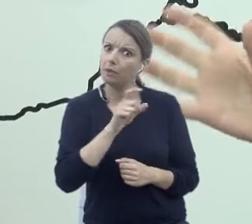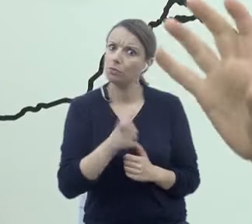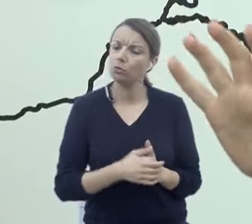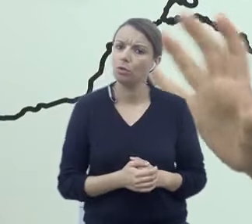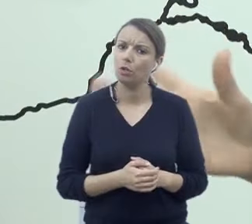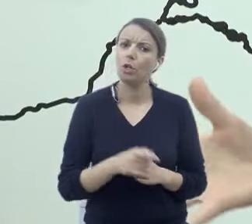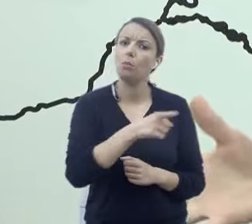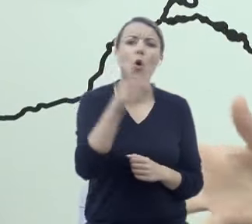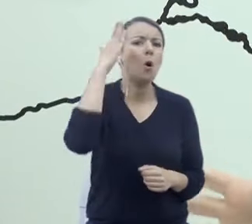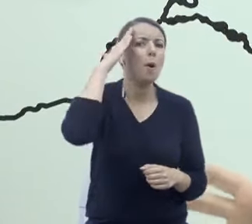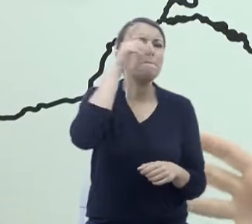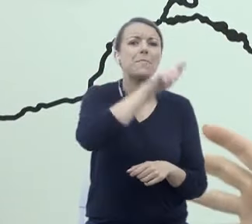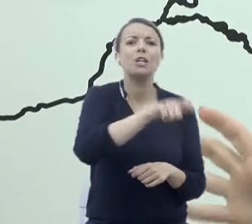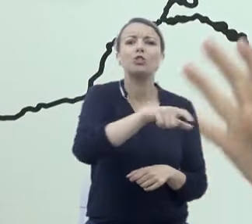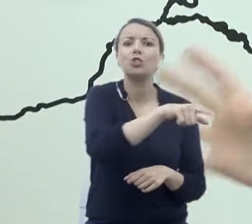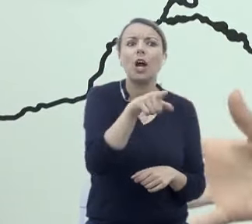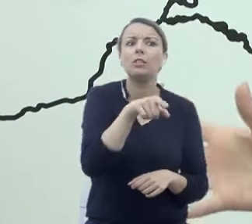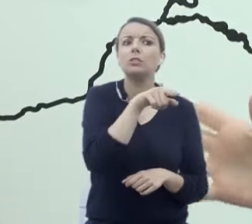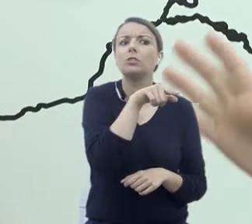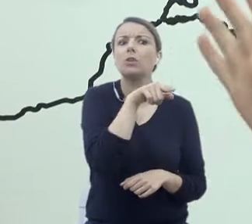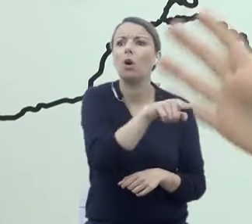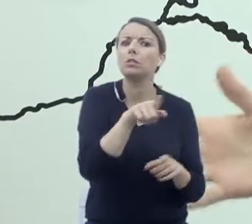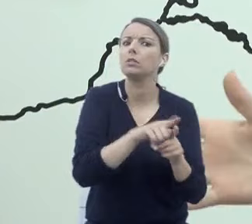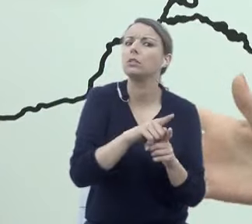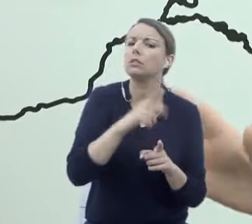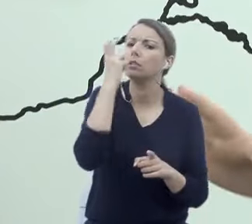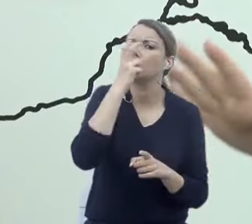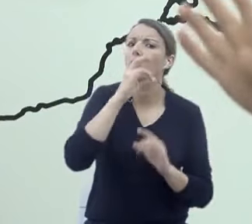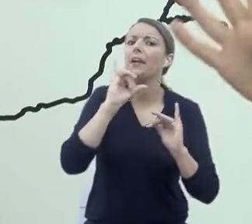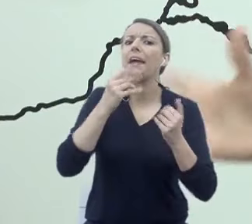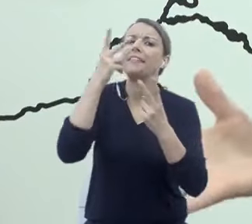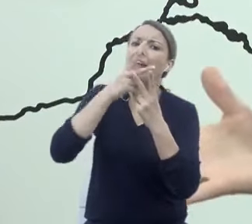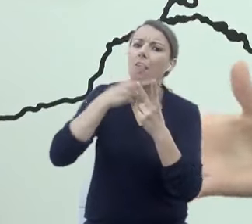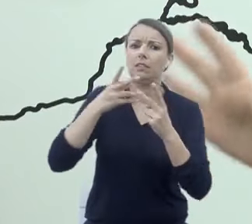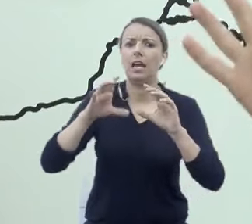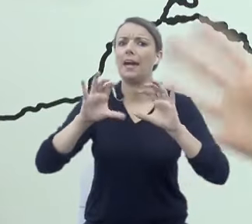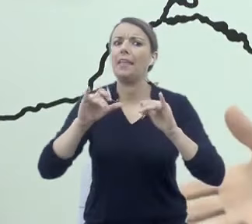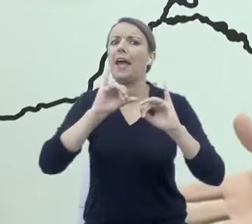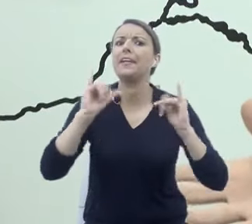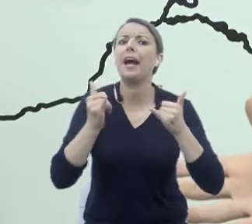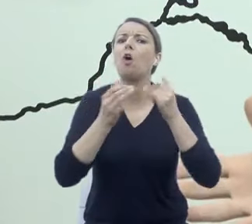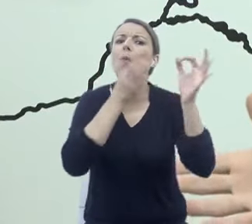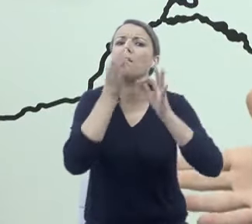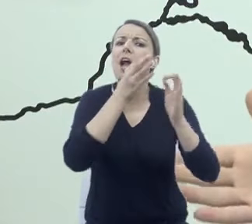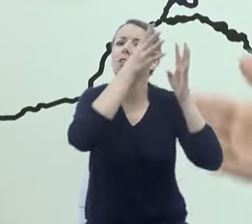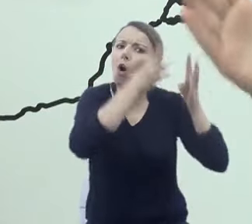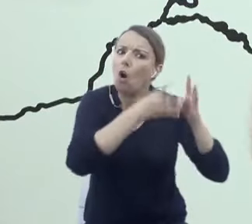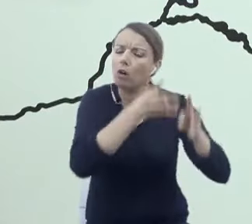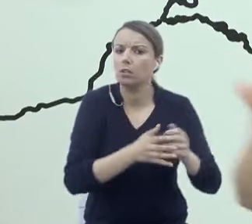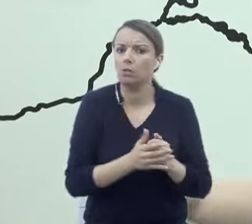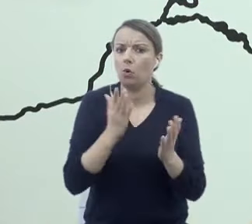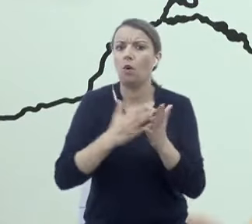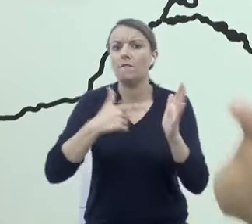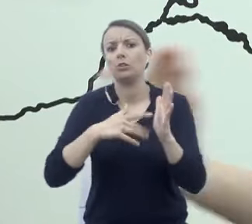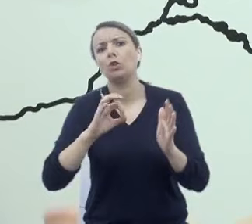zwracają uwagę, jak media zaczynają o nich mówić, tak? To już jest 2000 rok, jak gdyby telewizja i te różne głosy eksperckie. I one